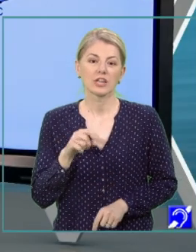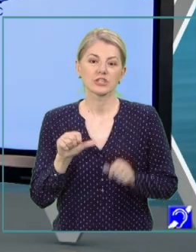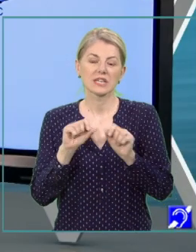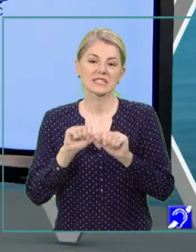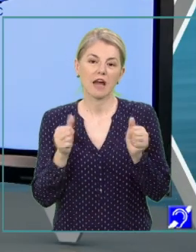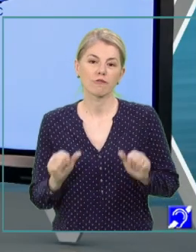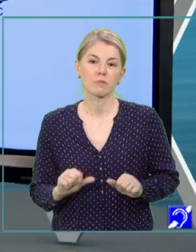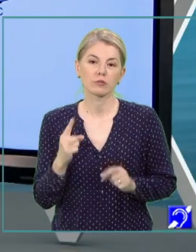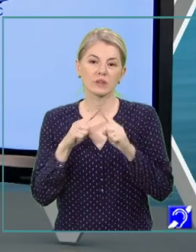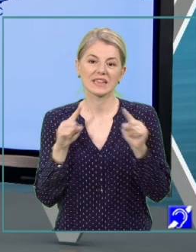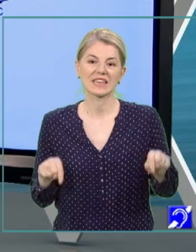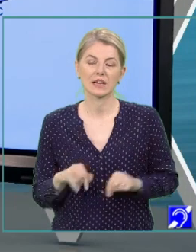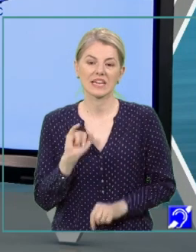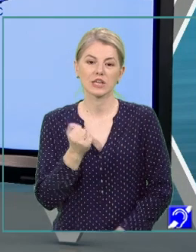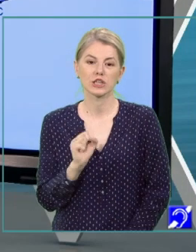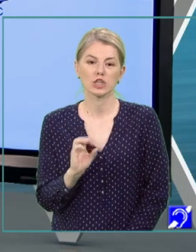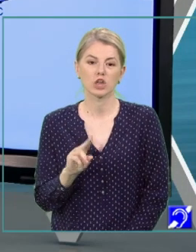format un triunghi isoscel. Triunghiul